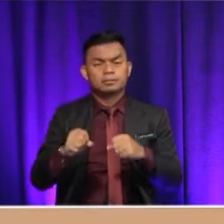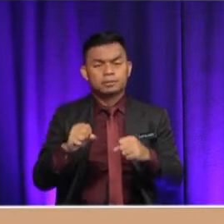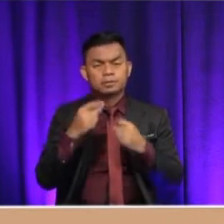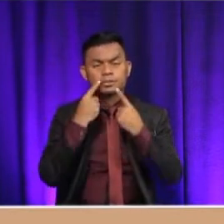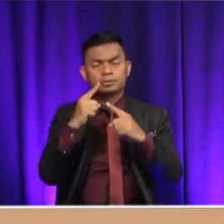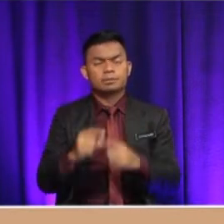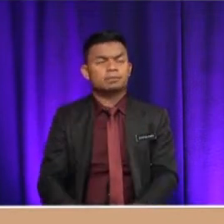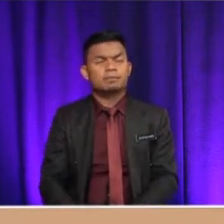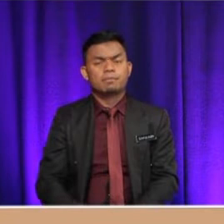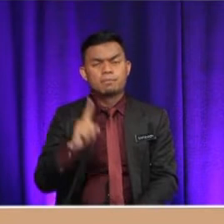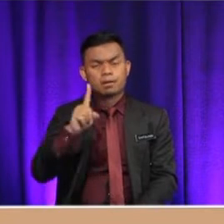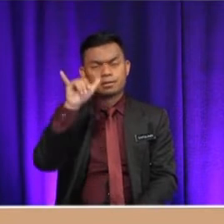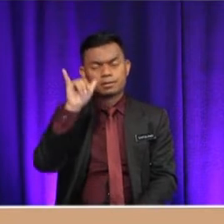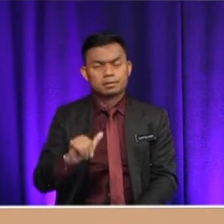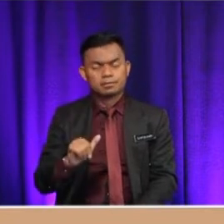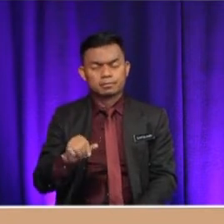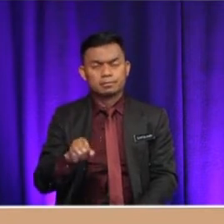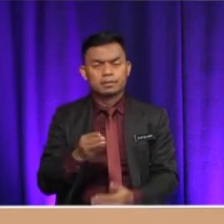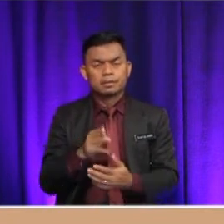langsung? Ni?